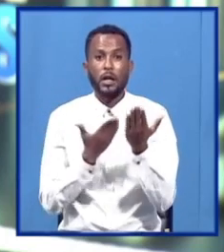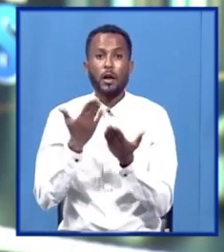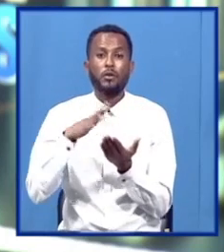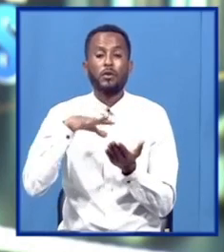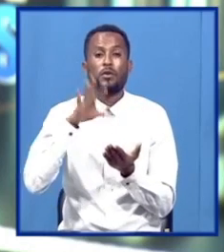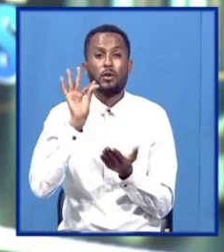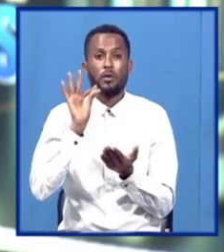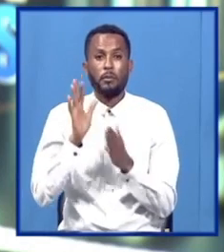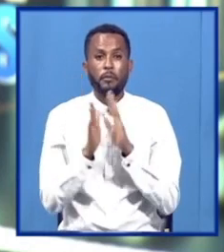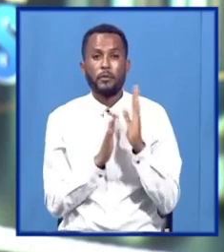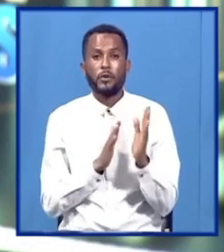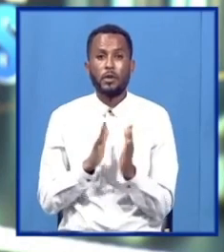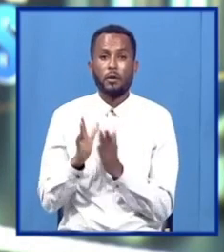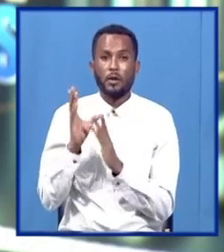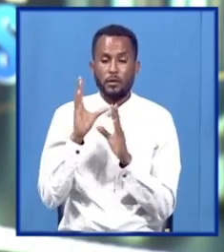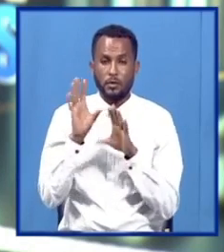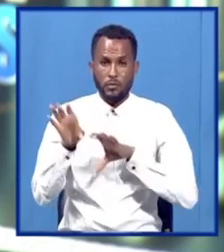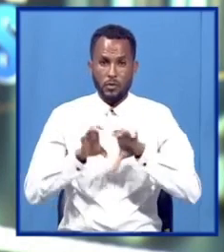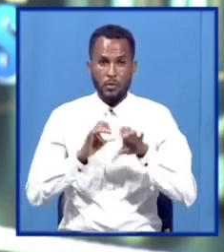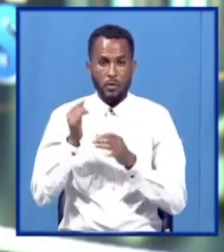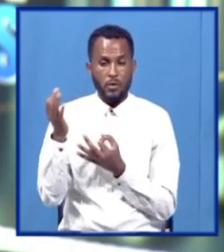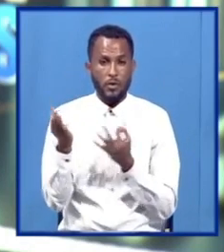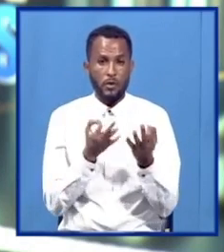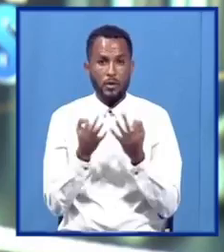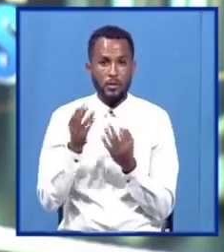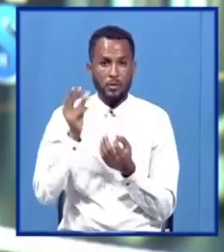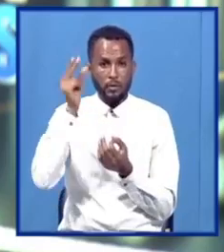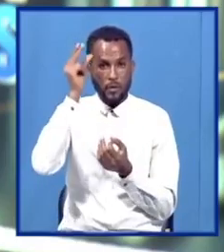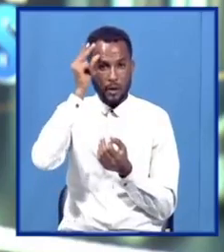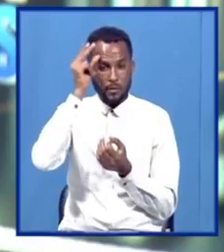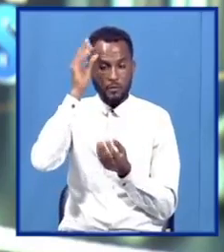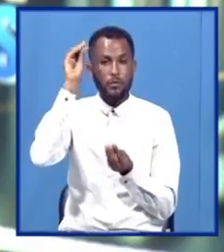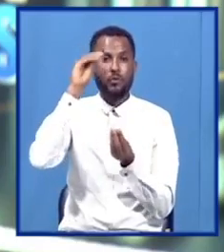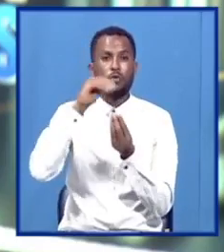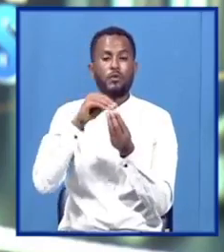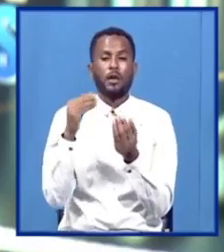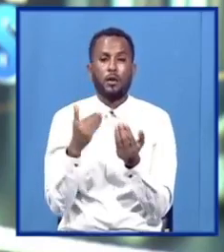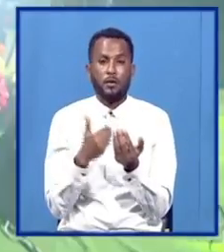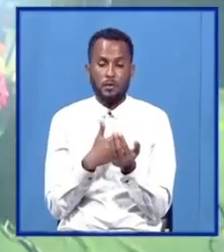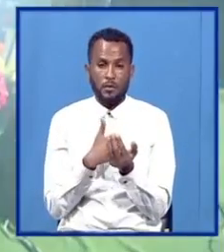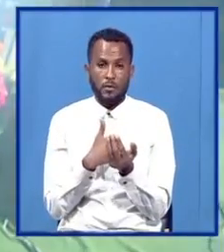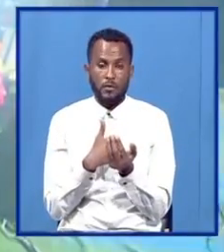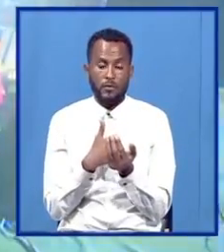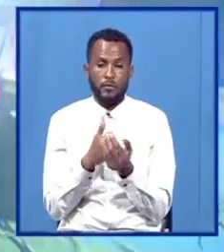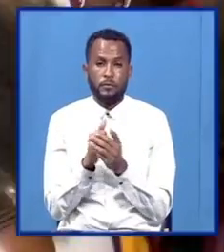تنخرخبو مدلات كم زغبرو حبيروم برهان مسفن توسغلو